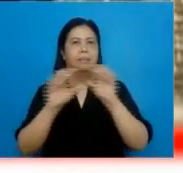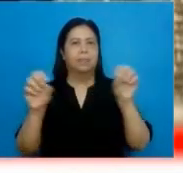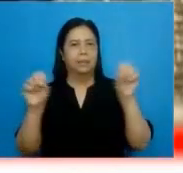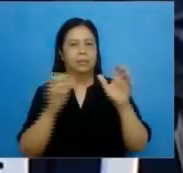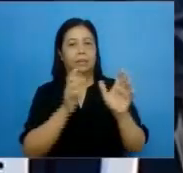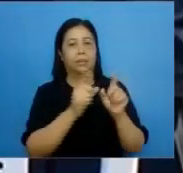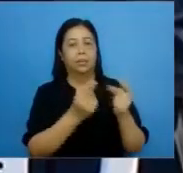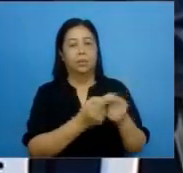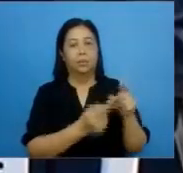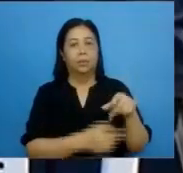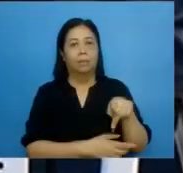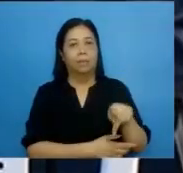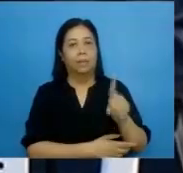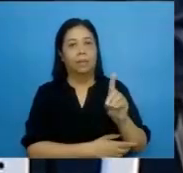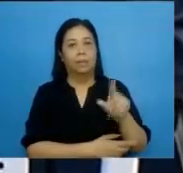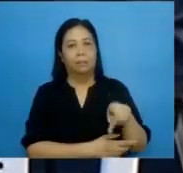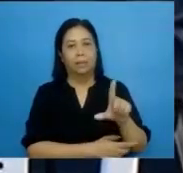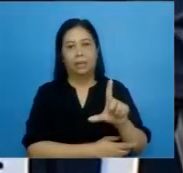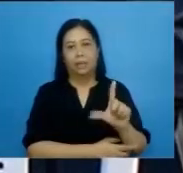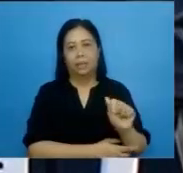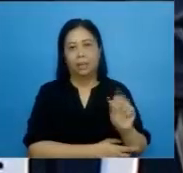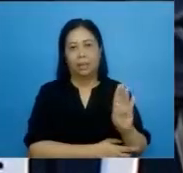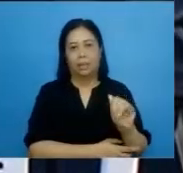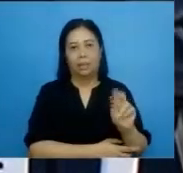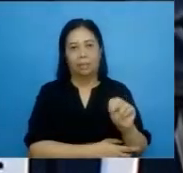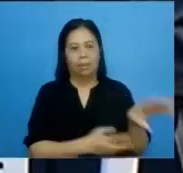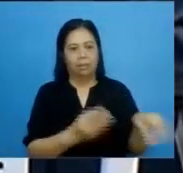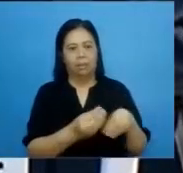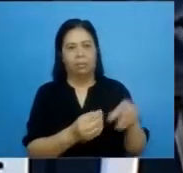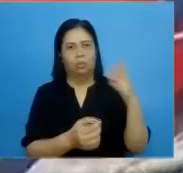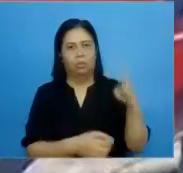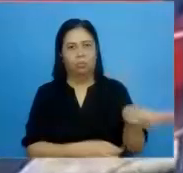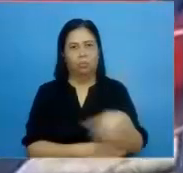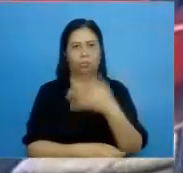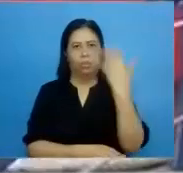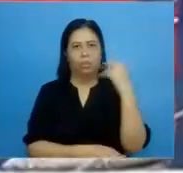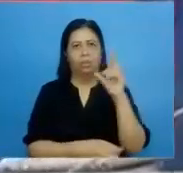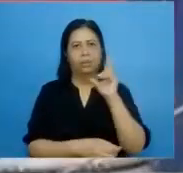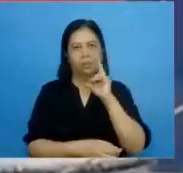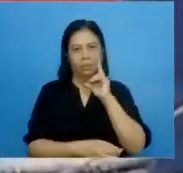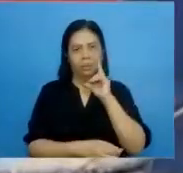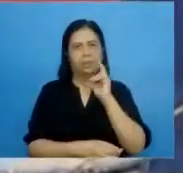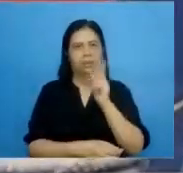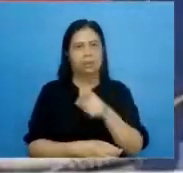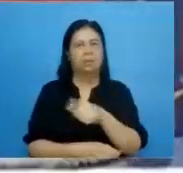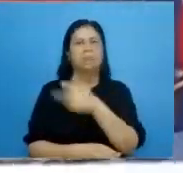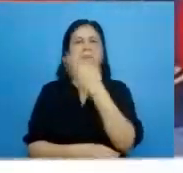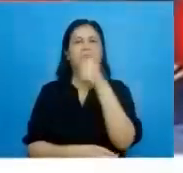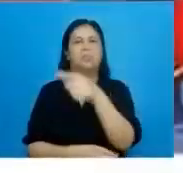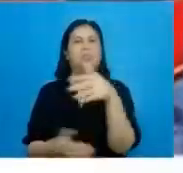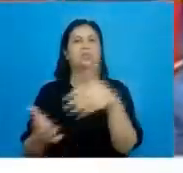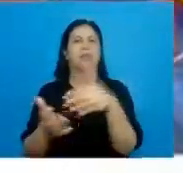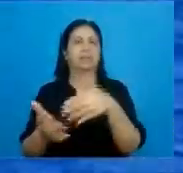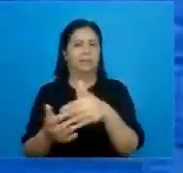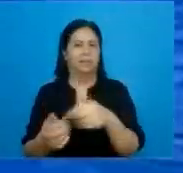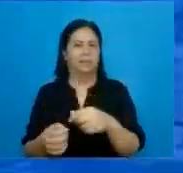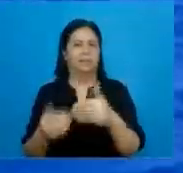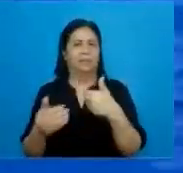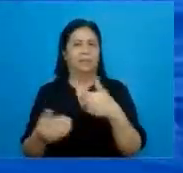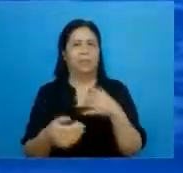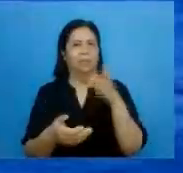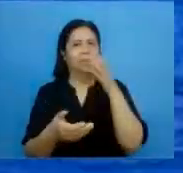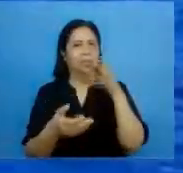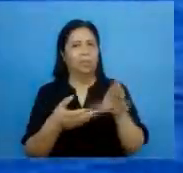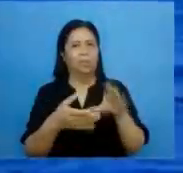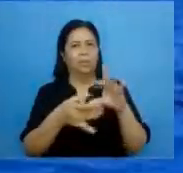PDP Laban. Idagdag pa ang patutsada sa kanya noon ni Pangulong Duterte na mag-aral daw muna siya bago magkomento sa issue